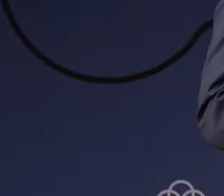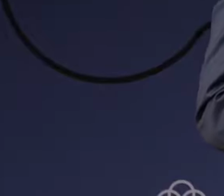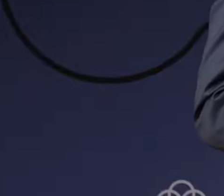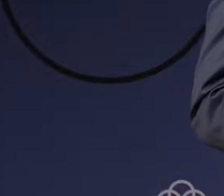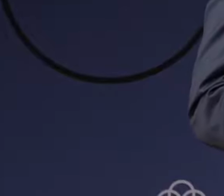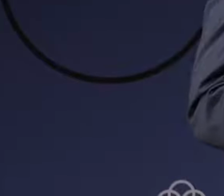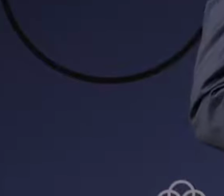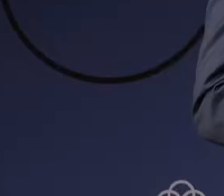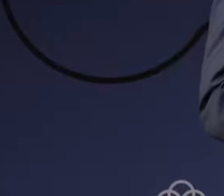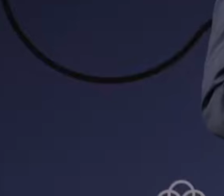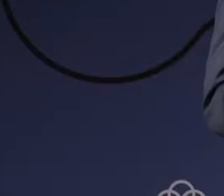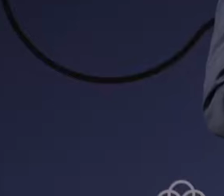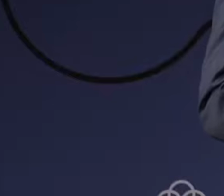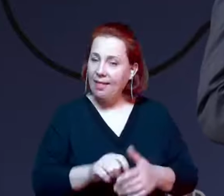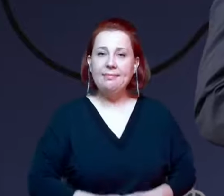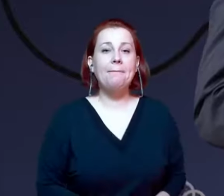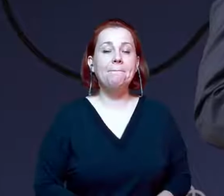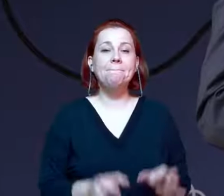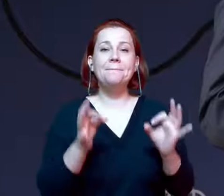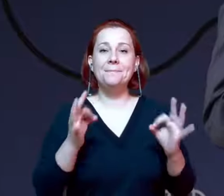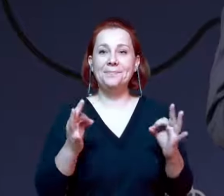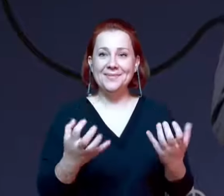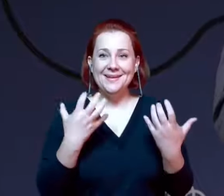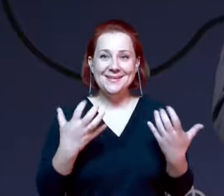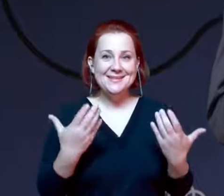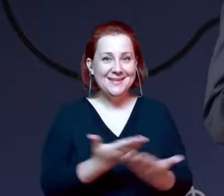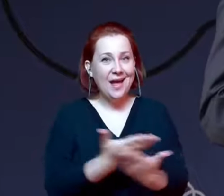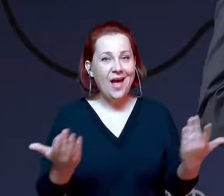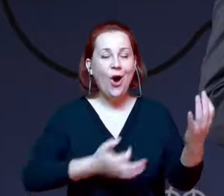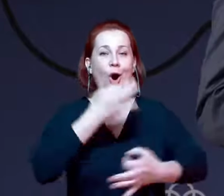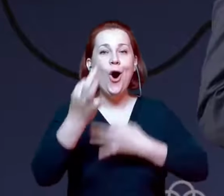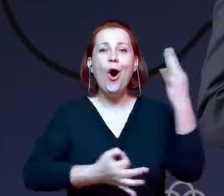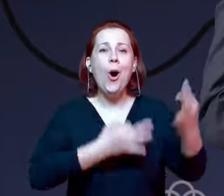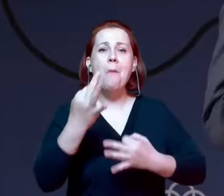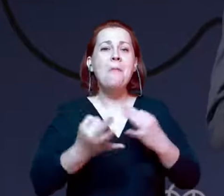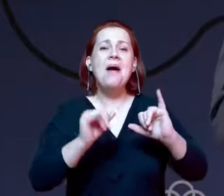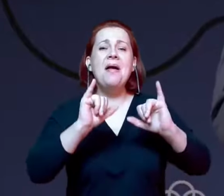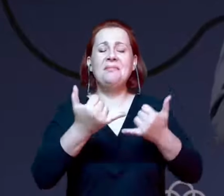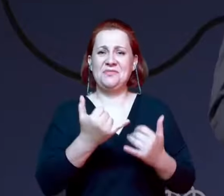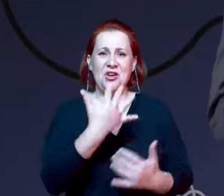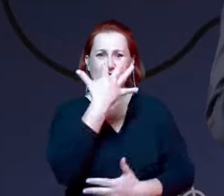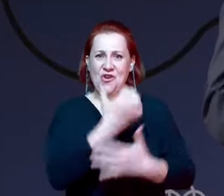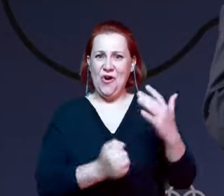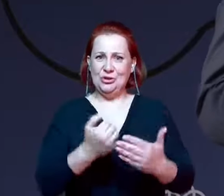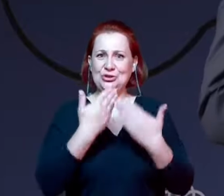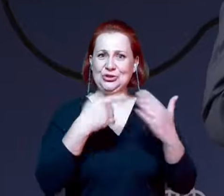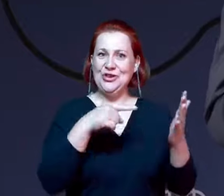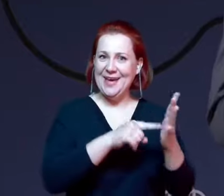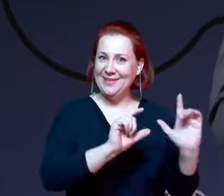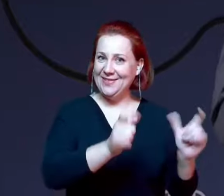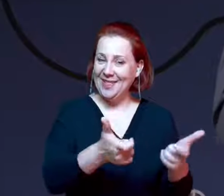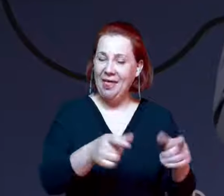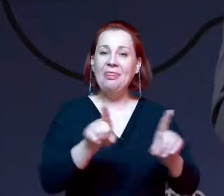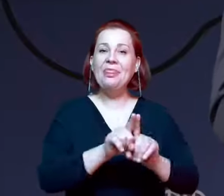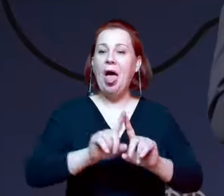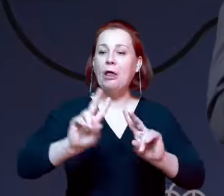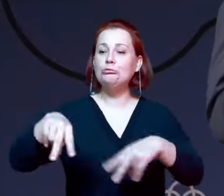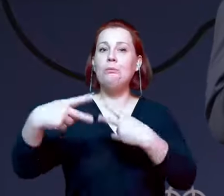to wydarzenie, a teraz chcielibyśmy Państwu opowiedzieć o tym, jakie korzyści daje i co pozostawi po